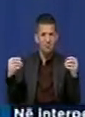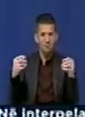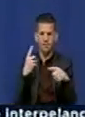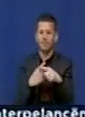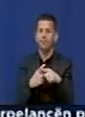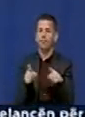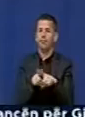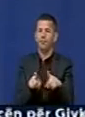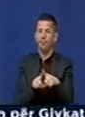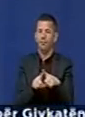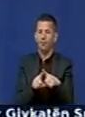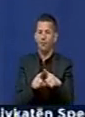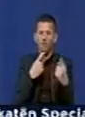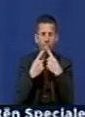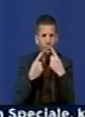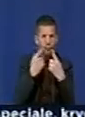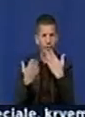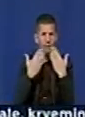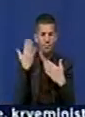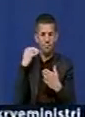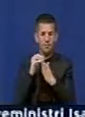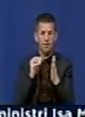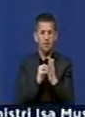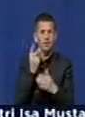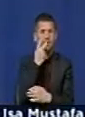njëjta faktikisht e konkretizuar edhe në seancën e datës